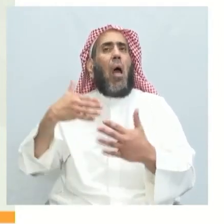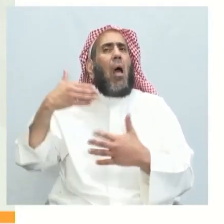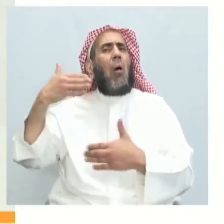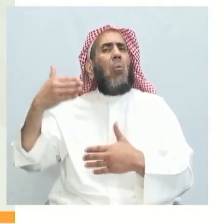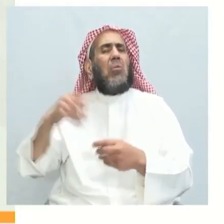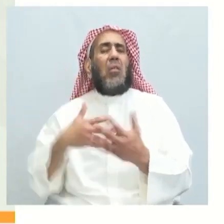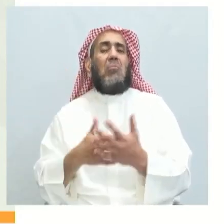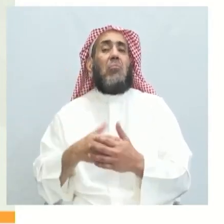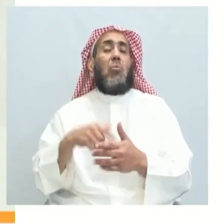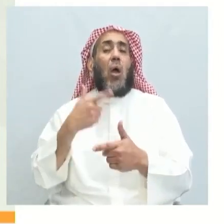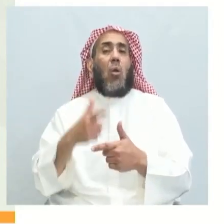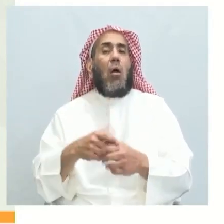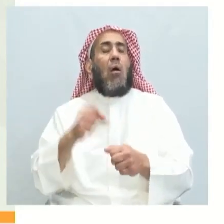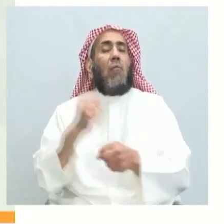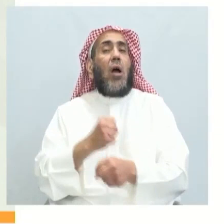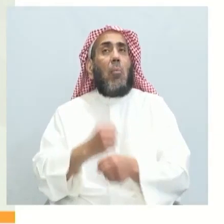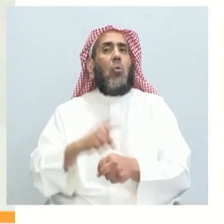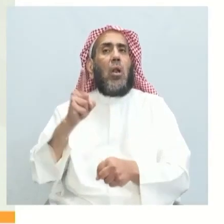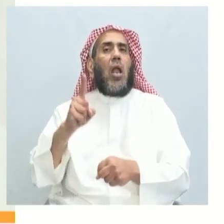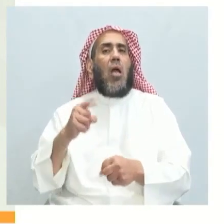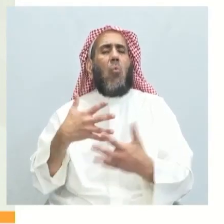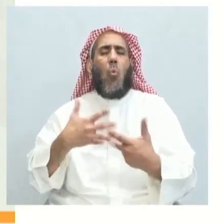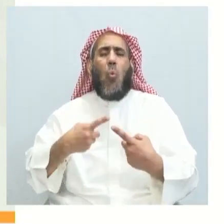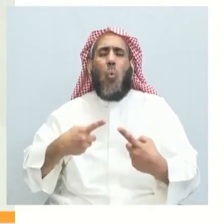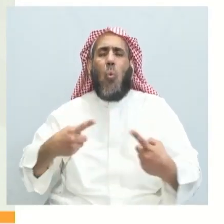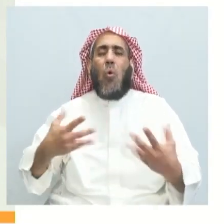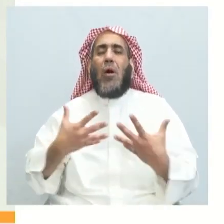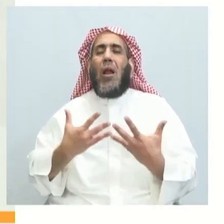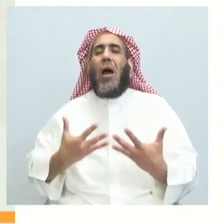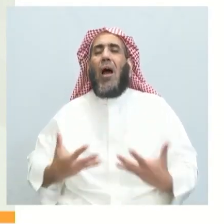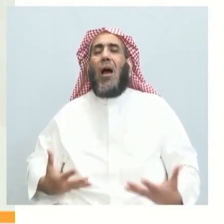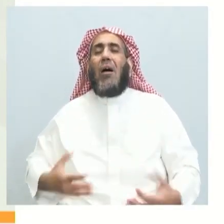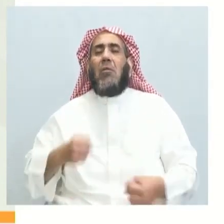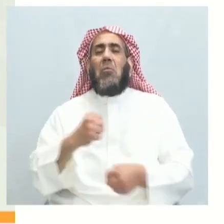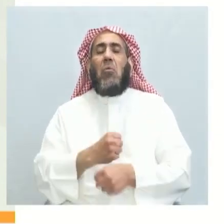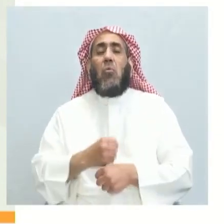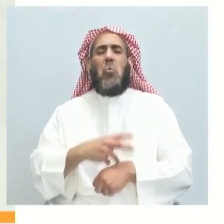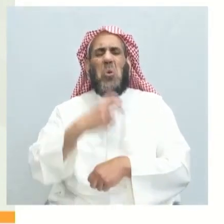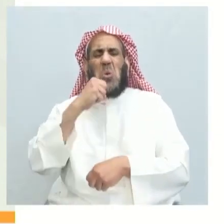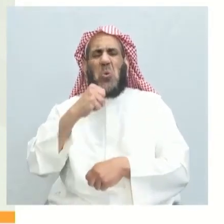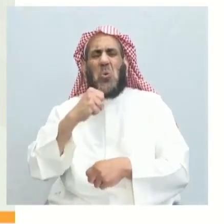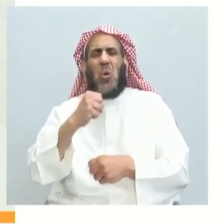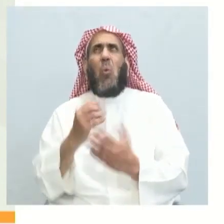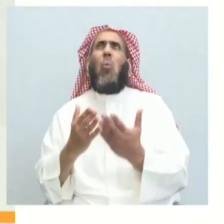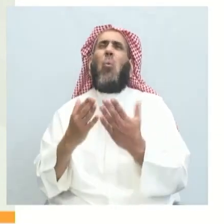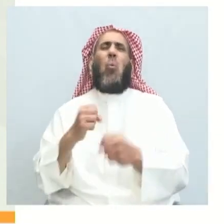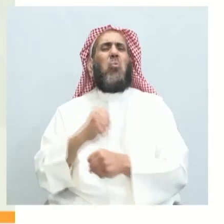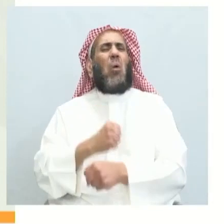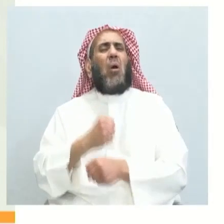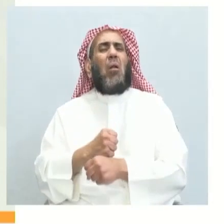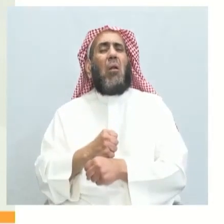س قد تضرر ثم يقول فاعملوا لله في الرغبه في الراحه يعني لا تكونوا فقط في وقت الشده ووقت الضيق انك